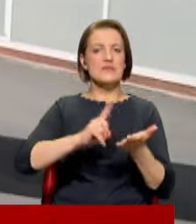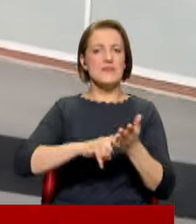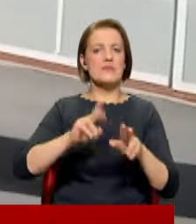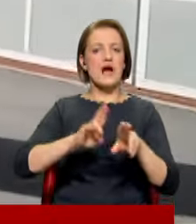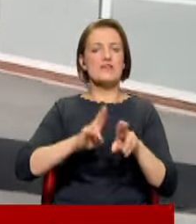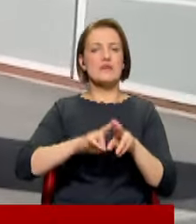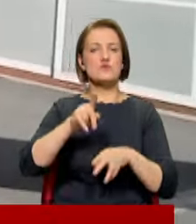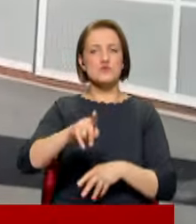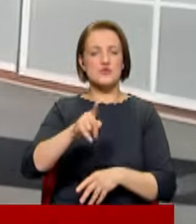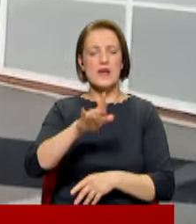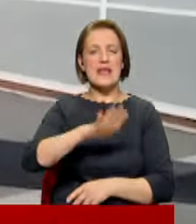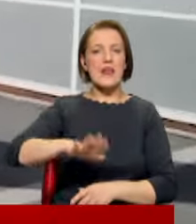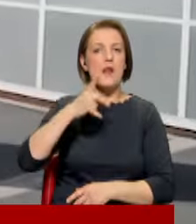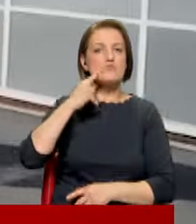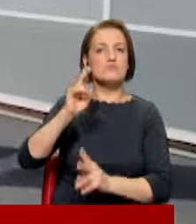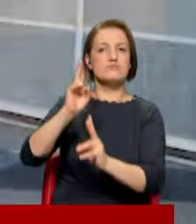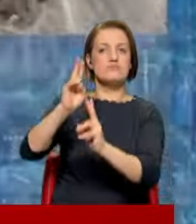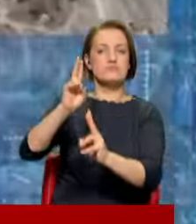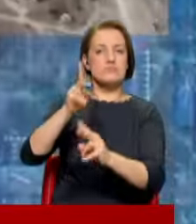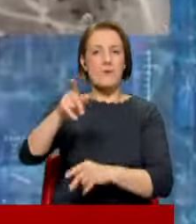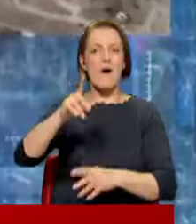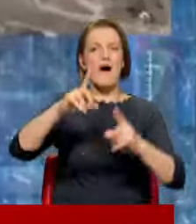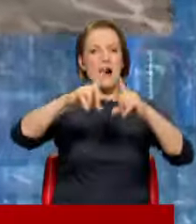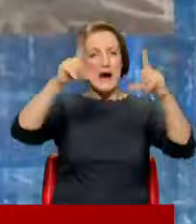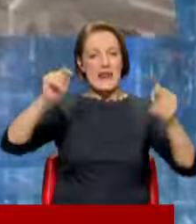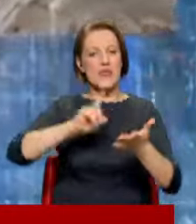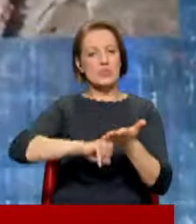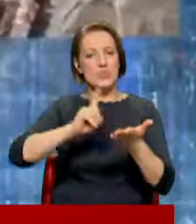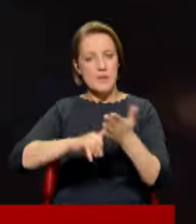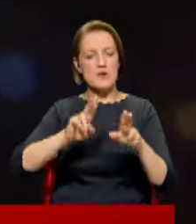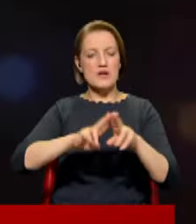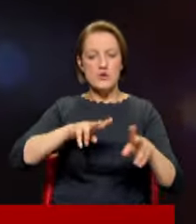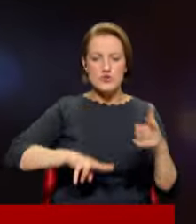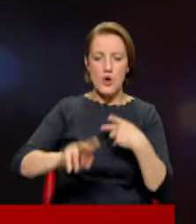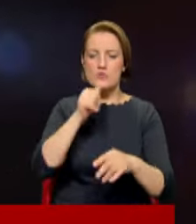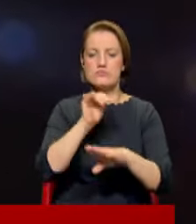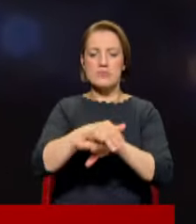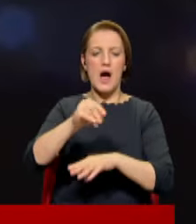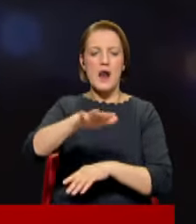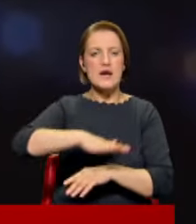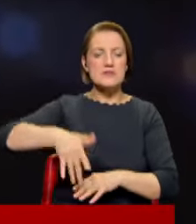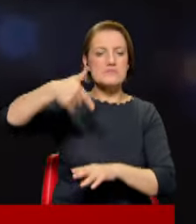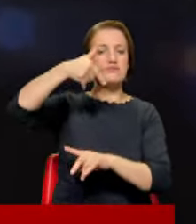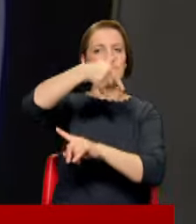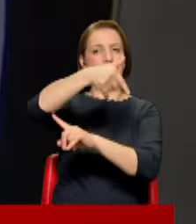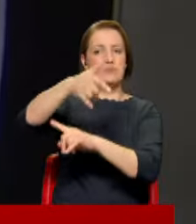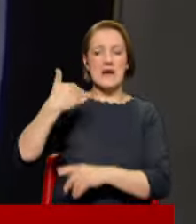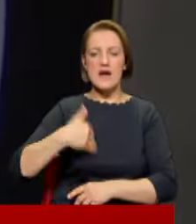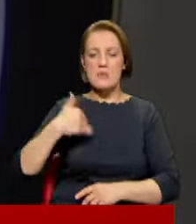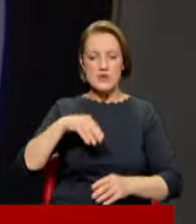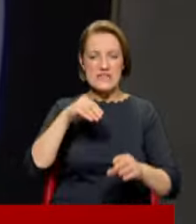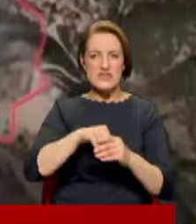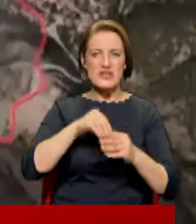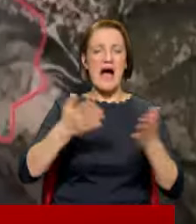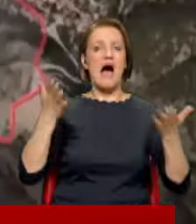Müdürlüğünün görüntü alım uçakları o uçaklarla harita tapu kadastro yol baraj arazi tapulaşma ve kamulaştırma